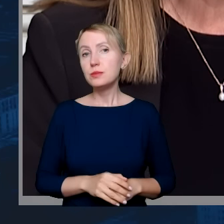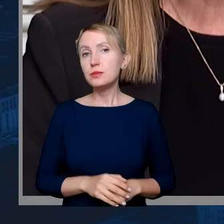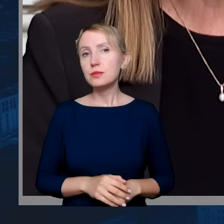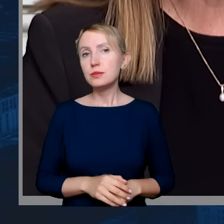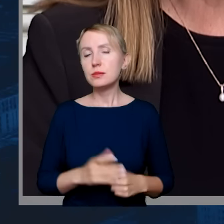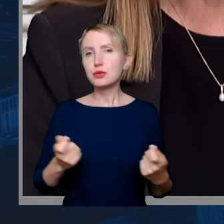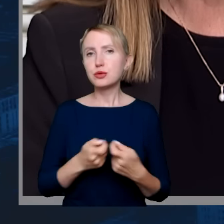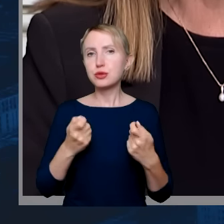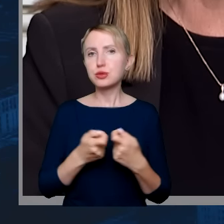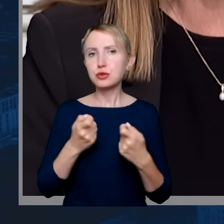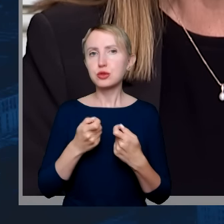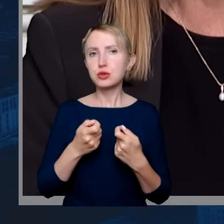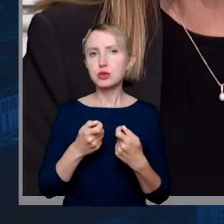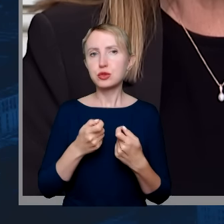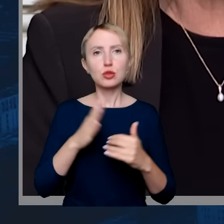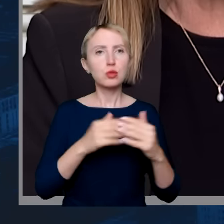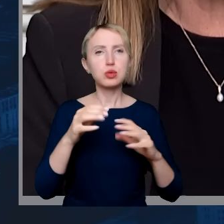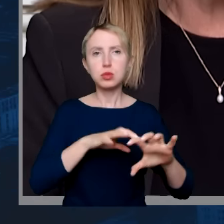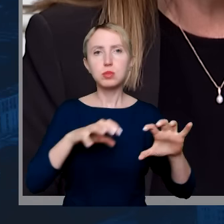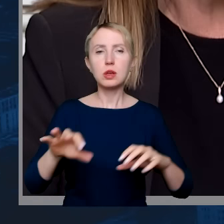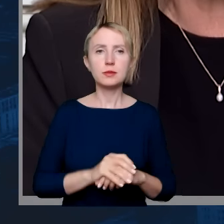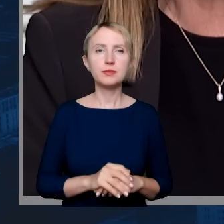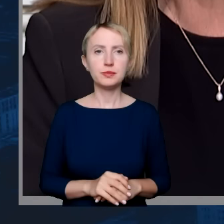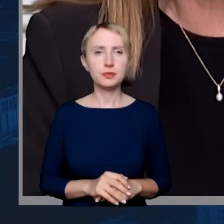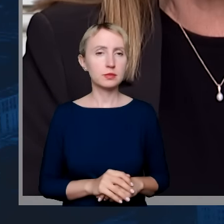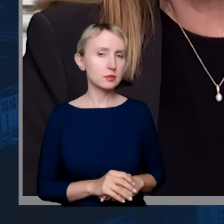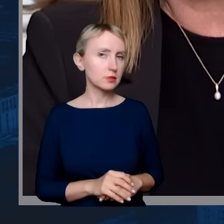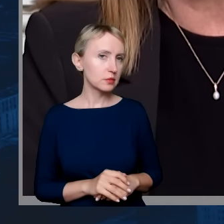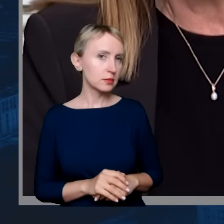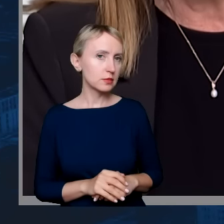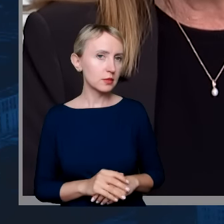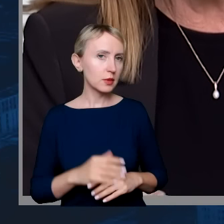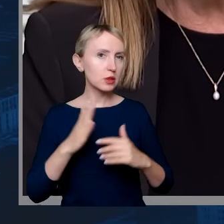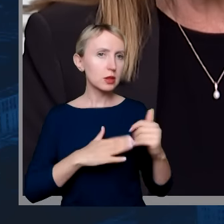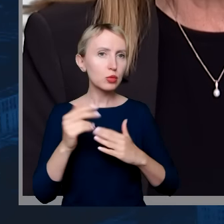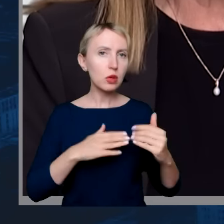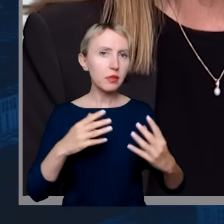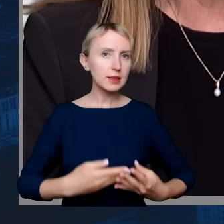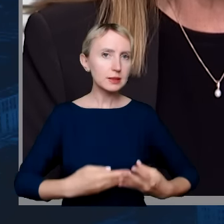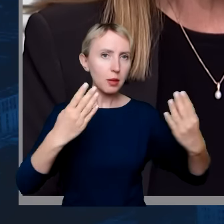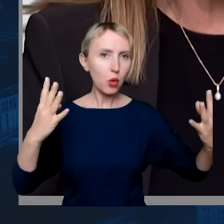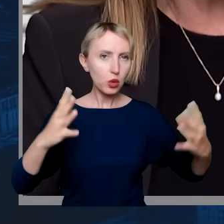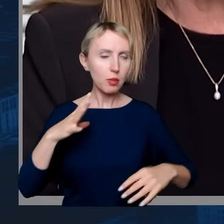przeszkody, które uniemożliwiają przekroczenie wobec granic. Wobec budowy zapory była debata w Sejmie,